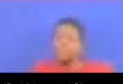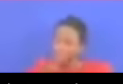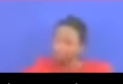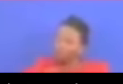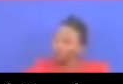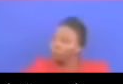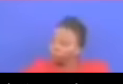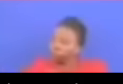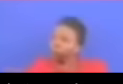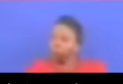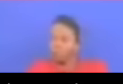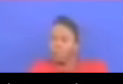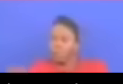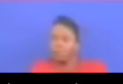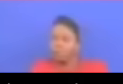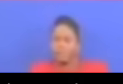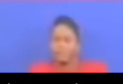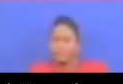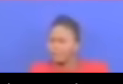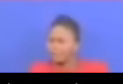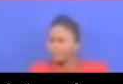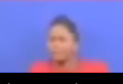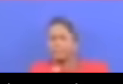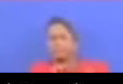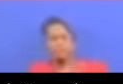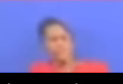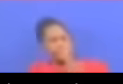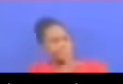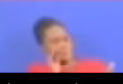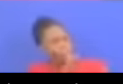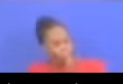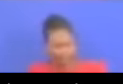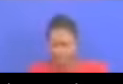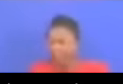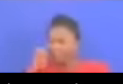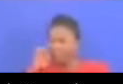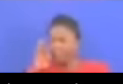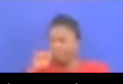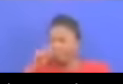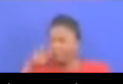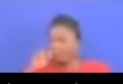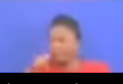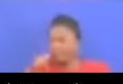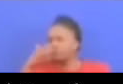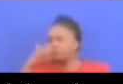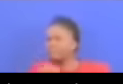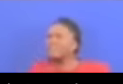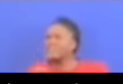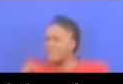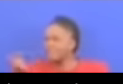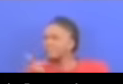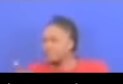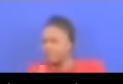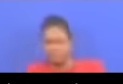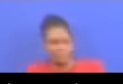spika tunafumba tunasema tusitaje mtu. Efata anajulikana ni nani. Eh huyu ni kiongozi.